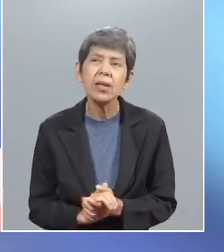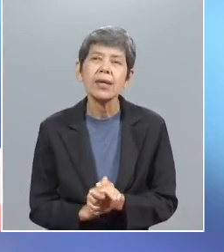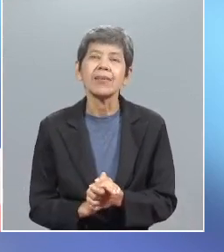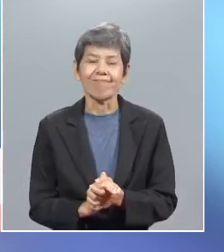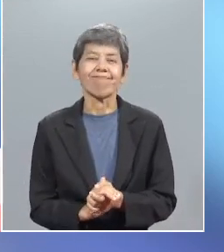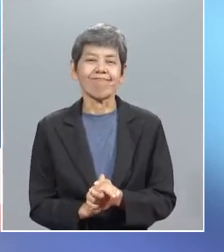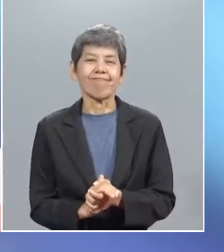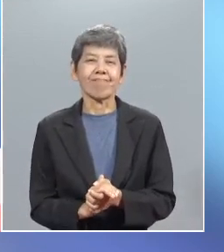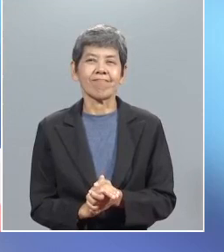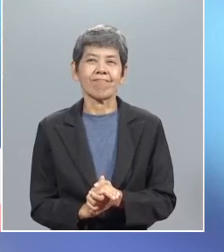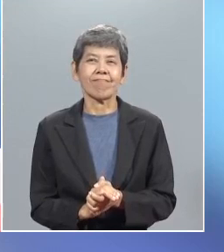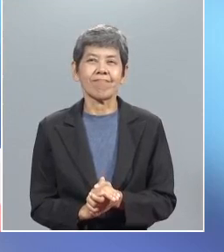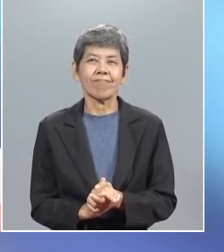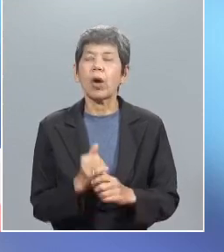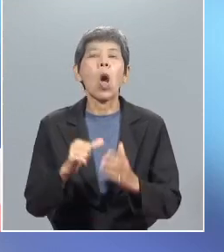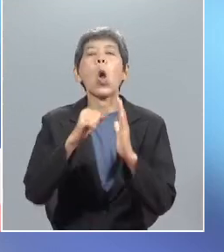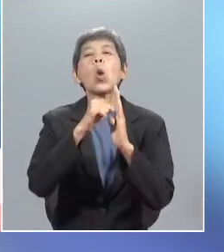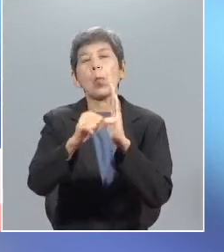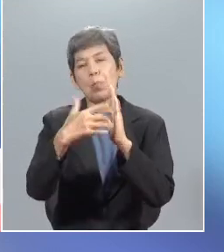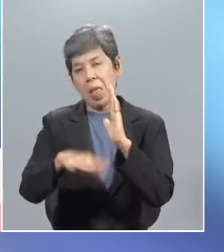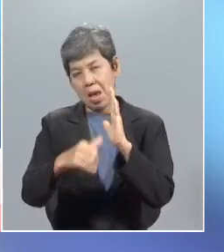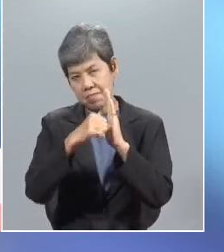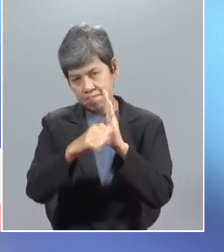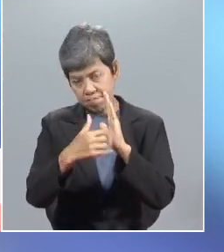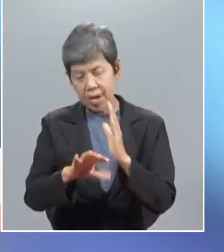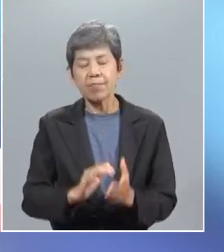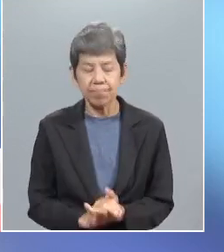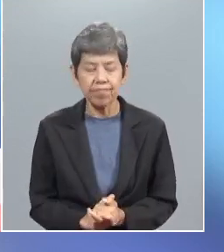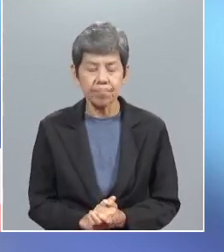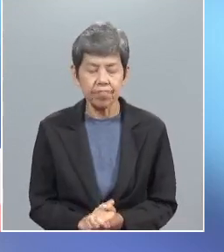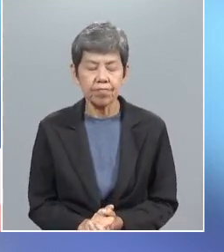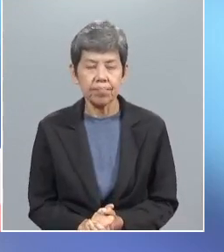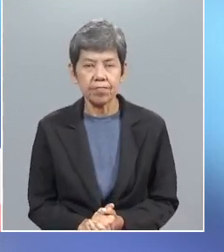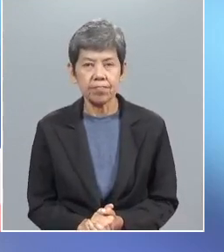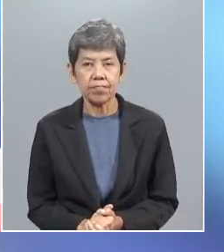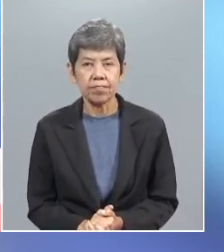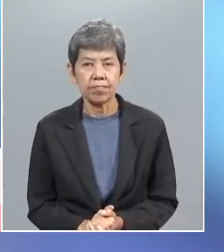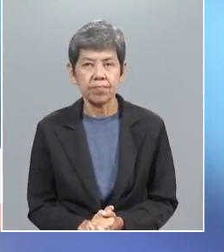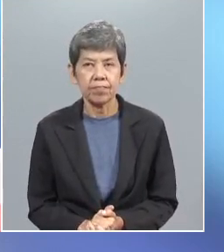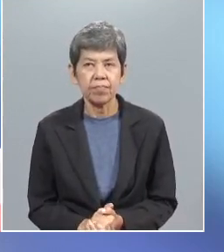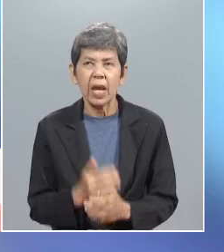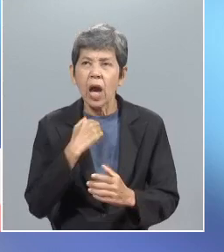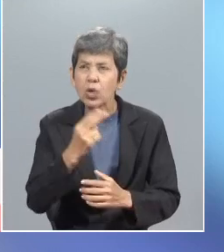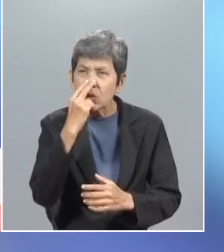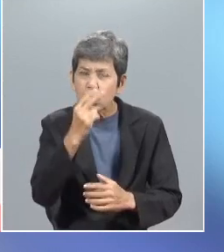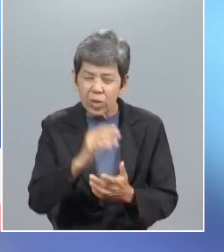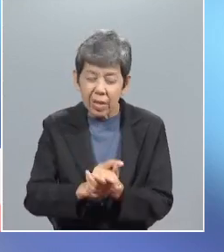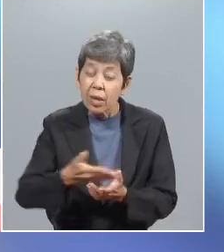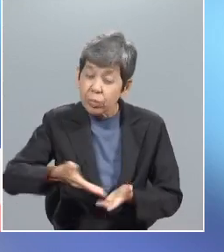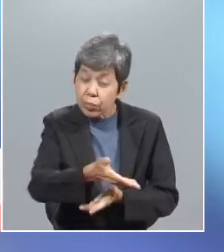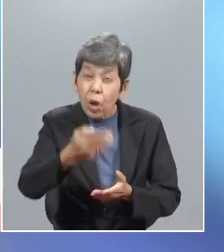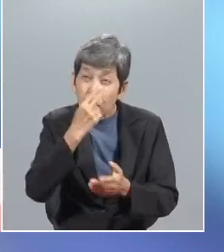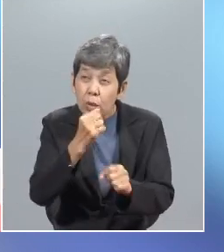ก็กดว่าเคารพที่ไปแล้วใช่ค่ะนะฮะและก็อันนี้นะครับก็บอกว่า